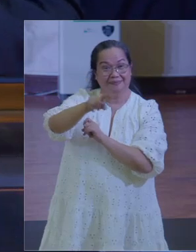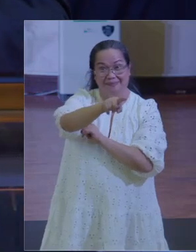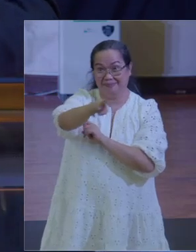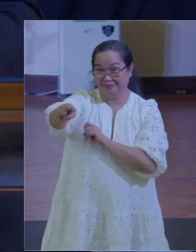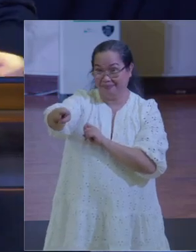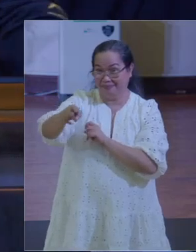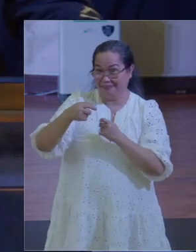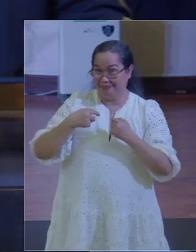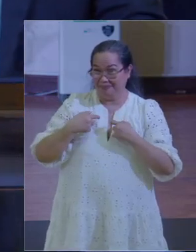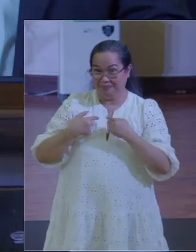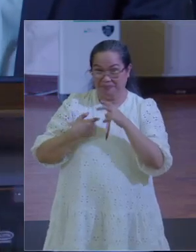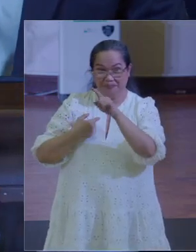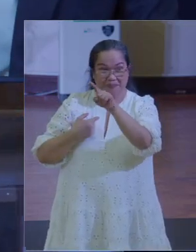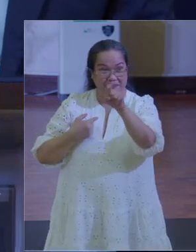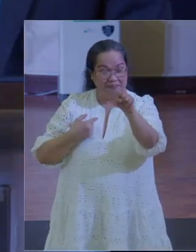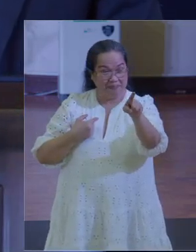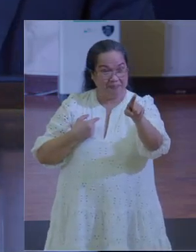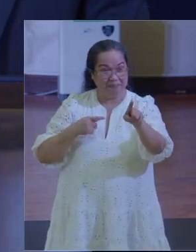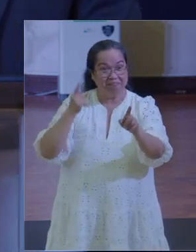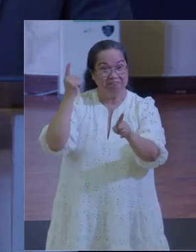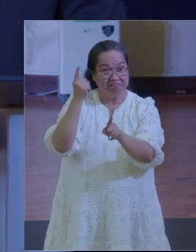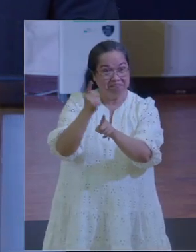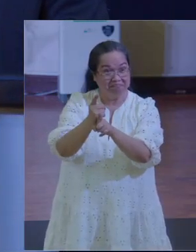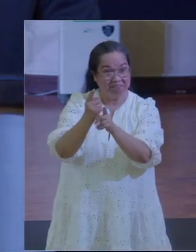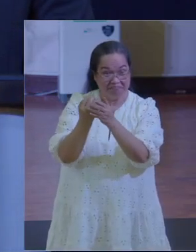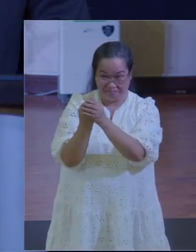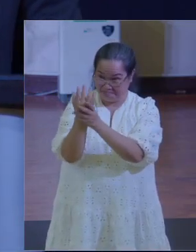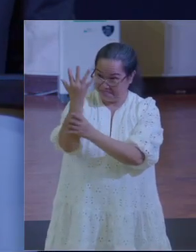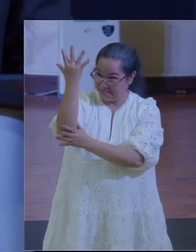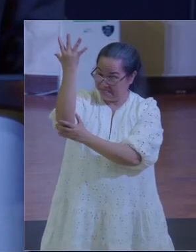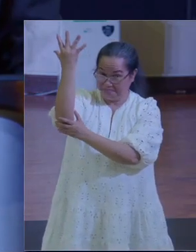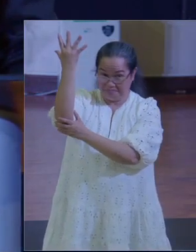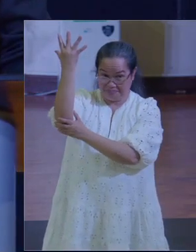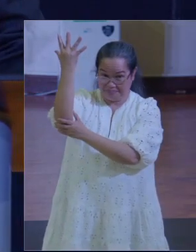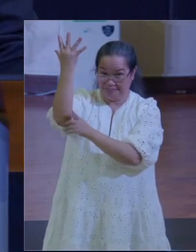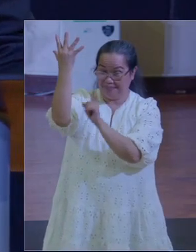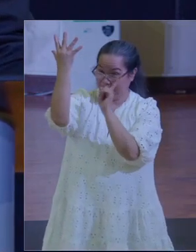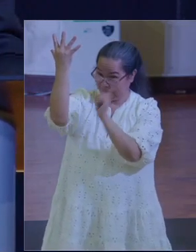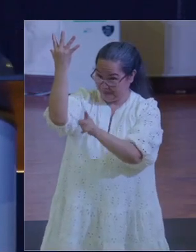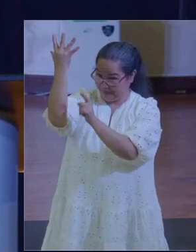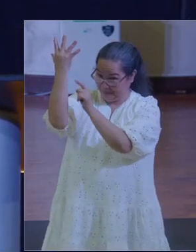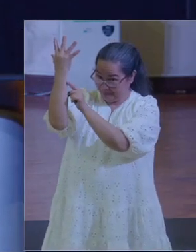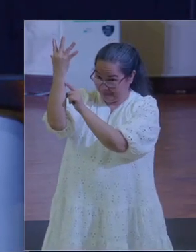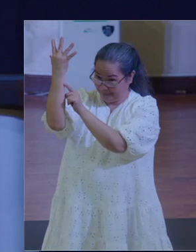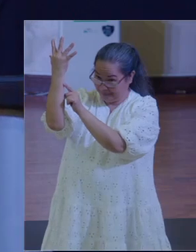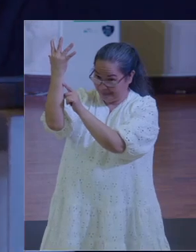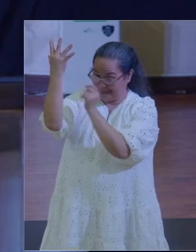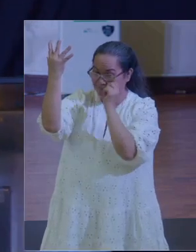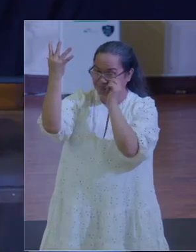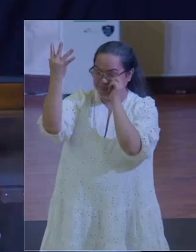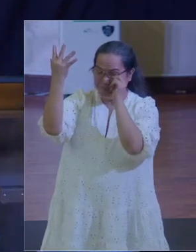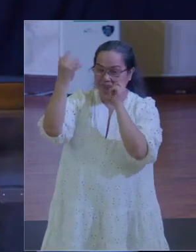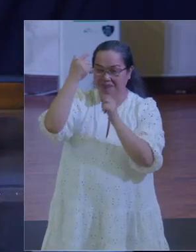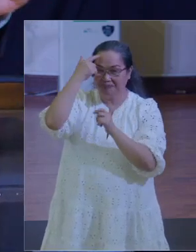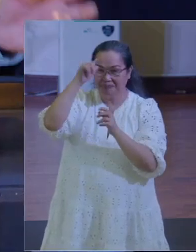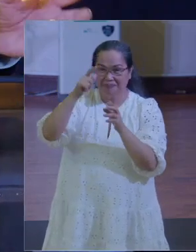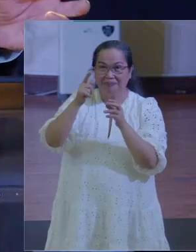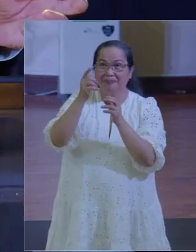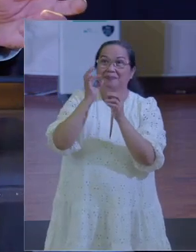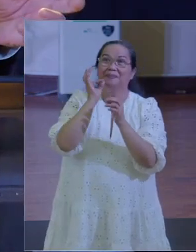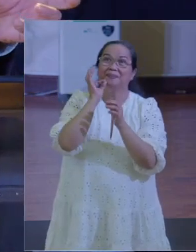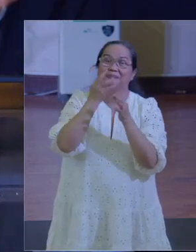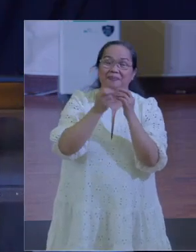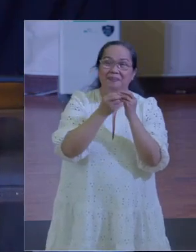ay yung tamang puno? Are you the right tree? Kasabing ganun, for figs are not gathered from